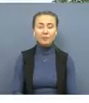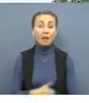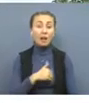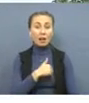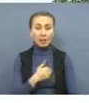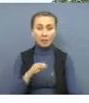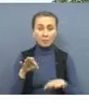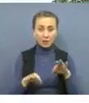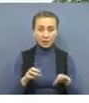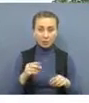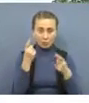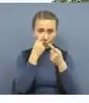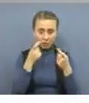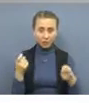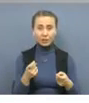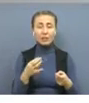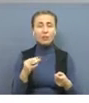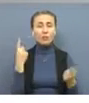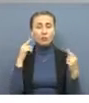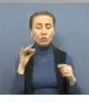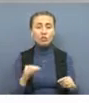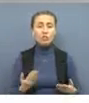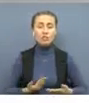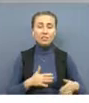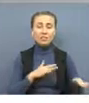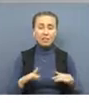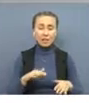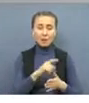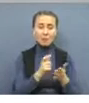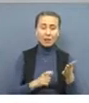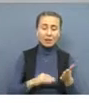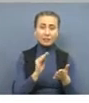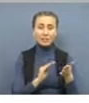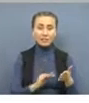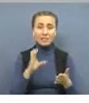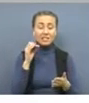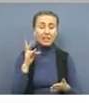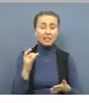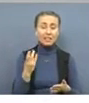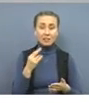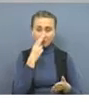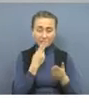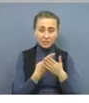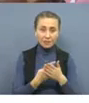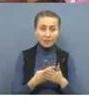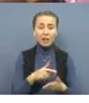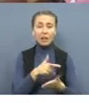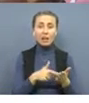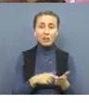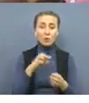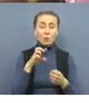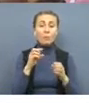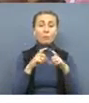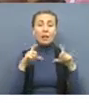Инициаторами проекта по популяризации творчества и жизнедеятельности поэта-писателя Сакена Сейфуллина стали представители городской библиотеки.